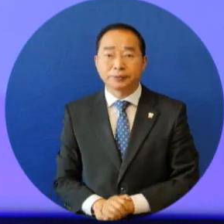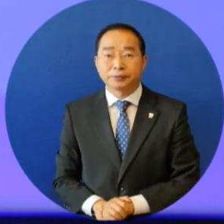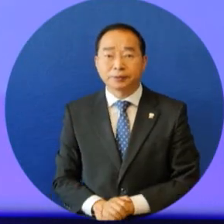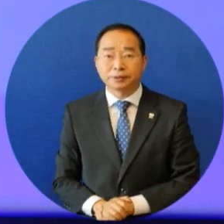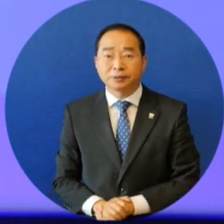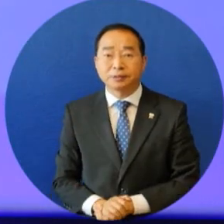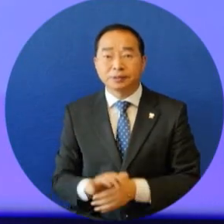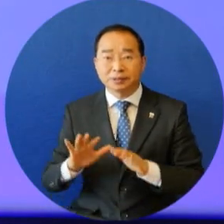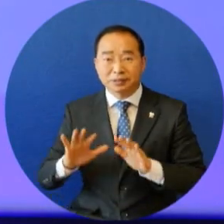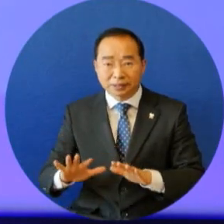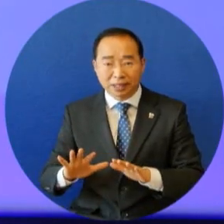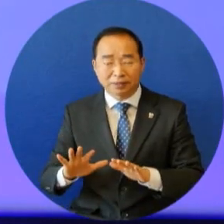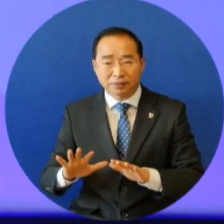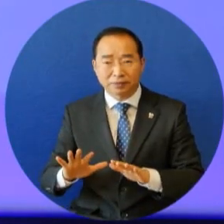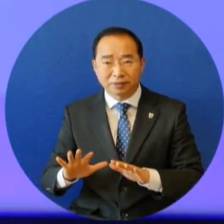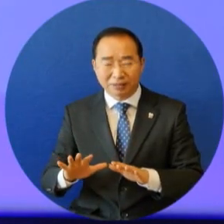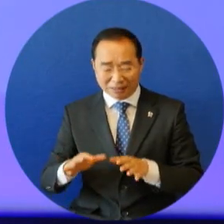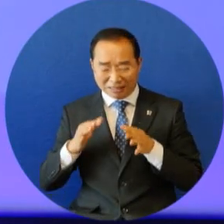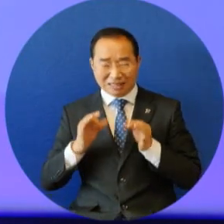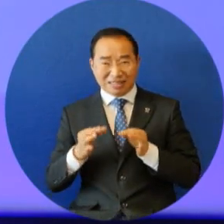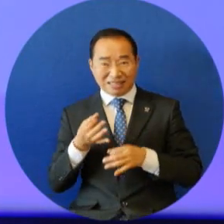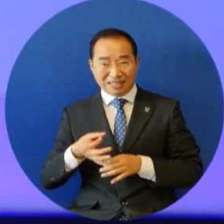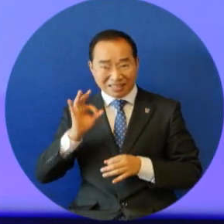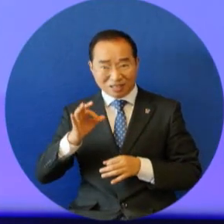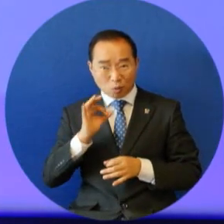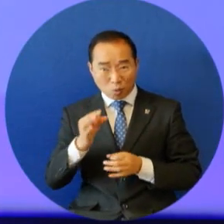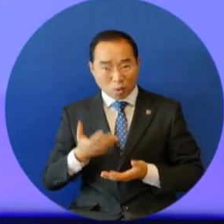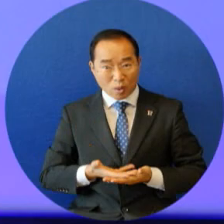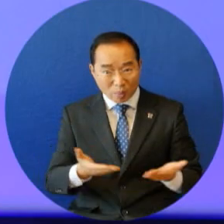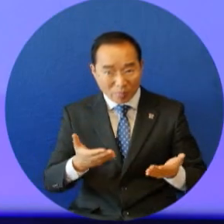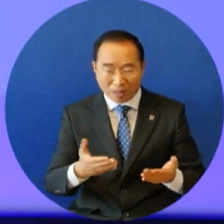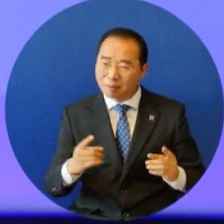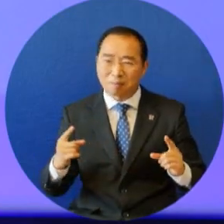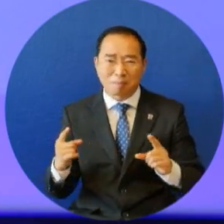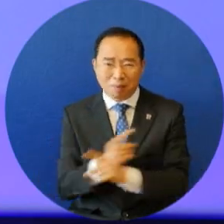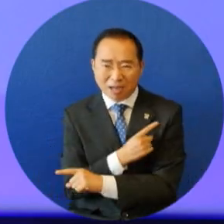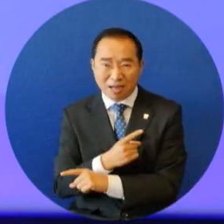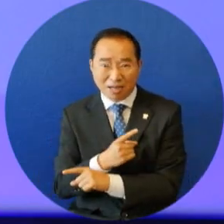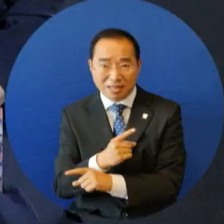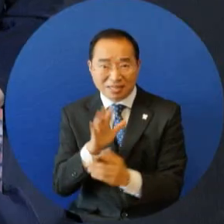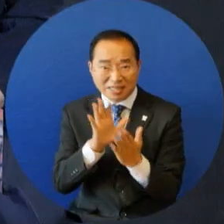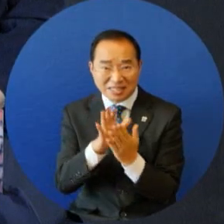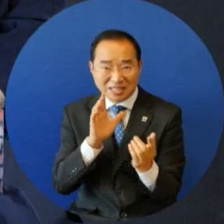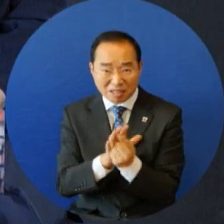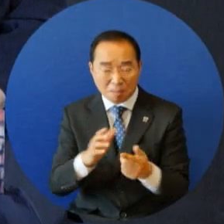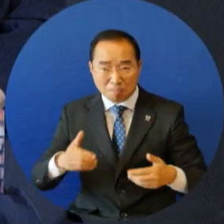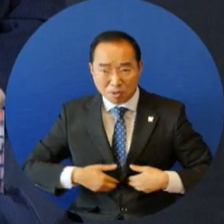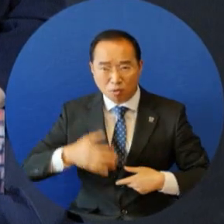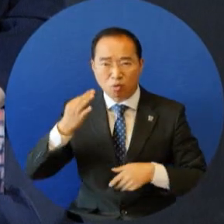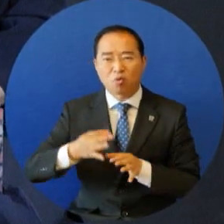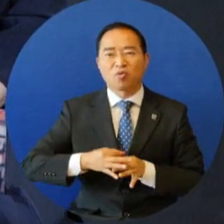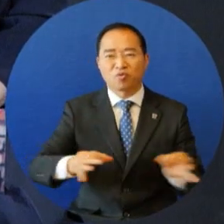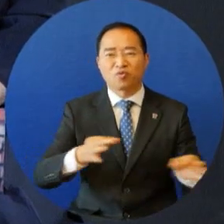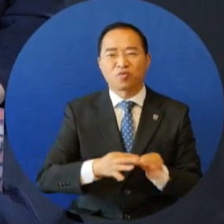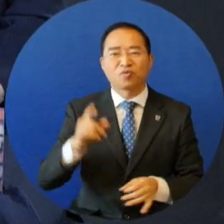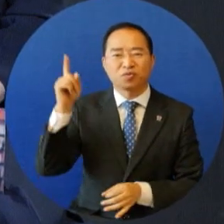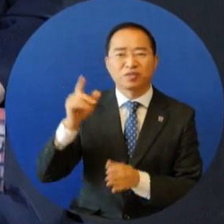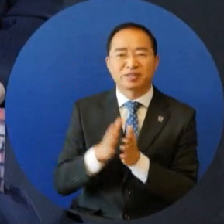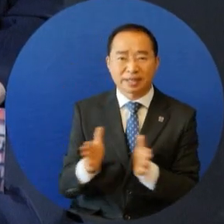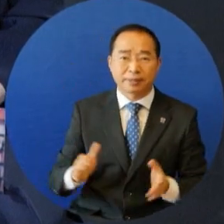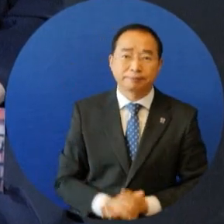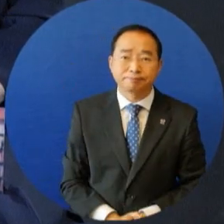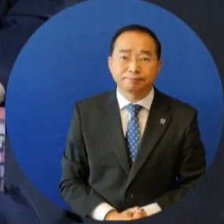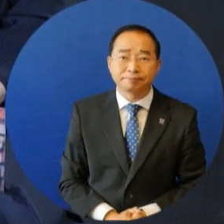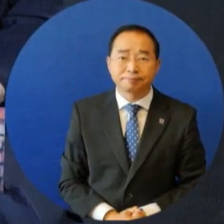이제는 통화 공급의 양태가 틀려지게 된 겁니다. 교수님, 코로나19가 경제에